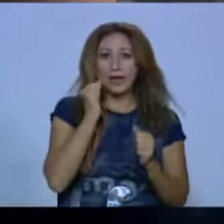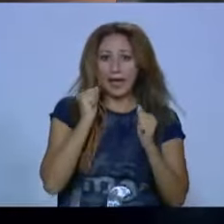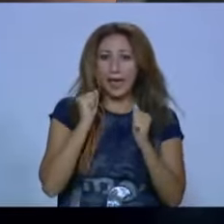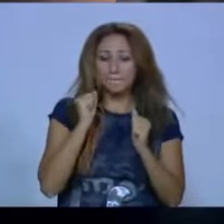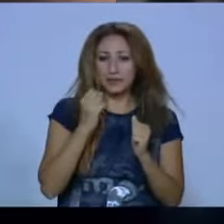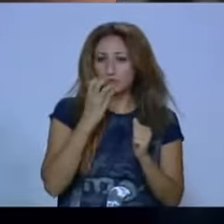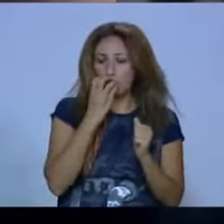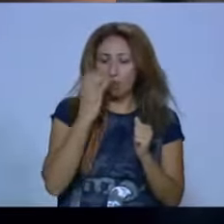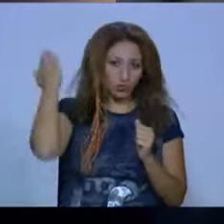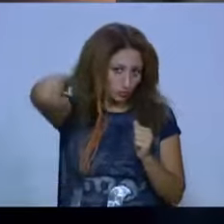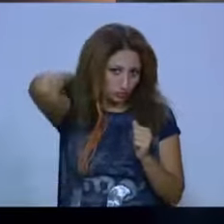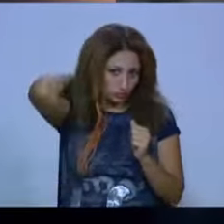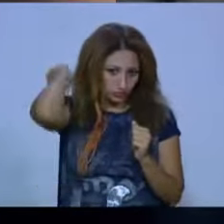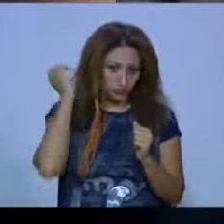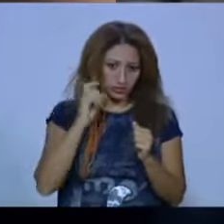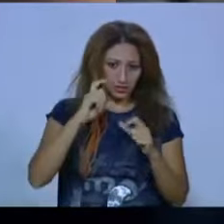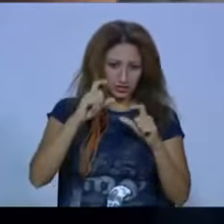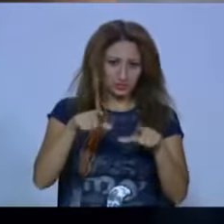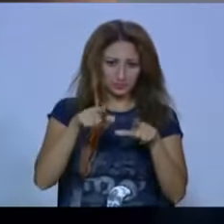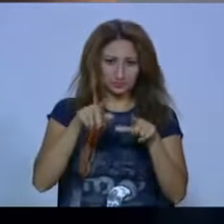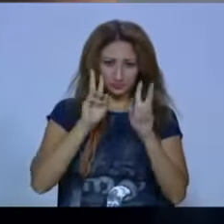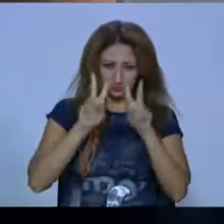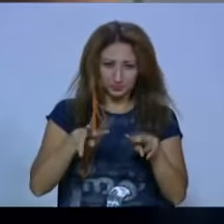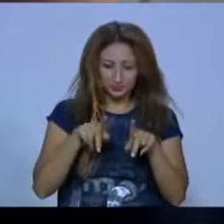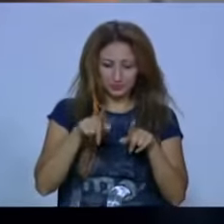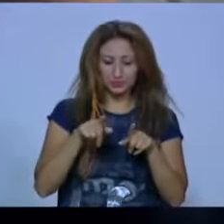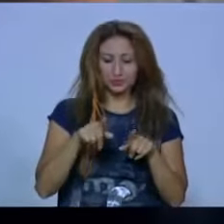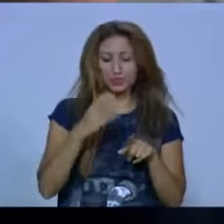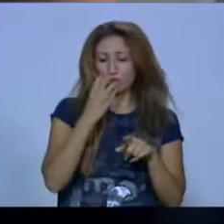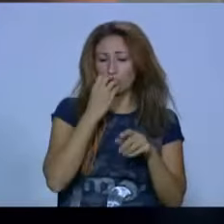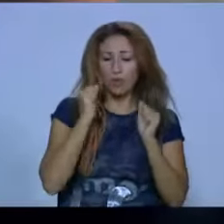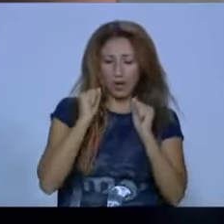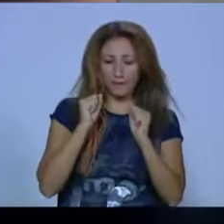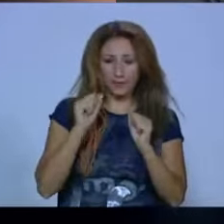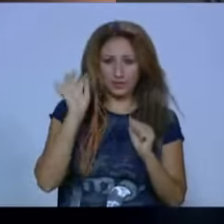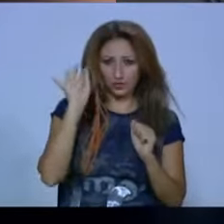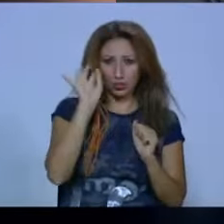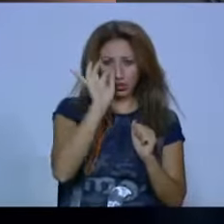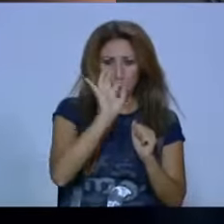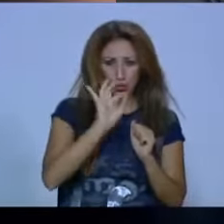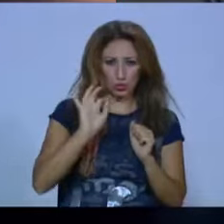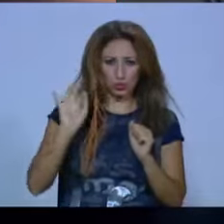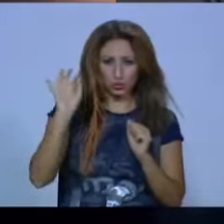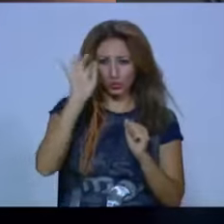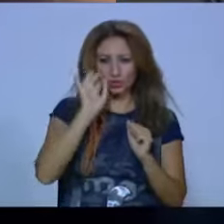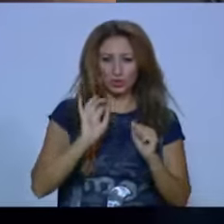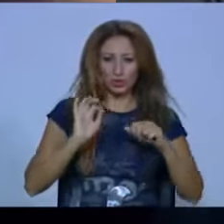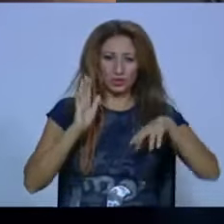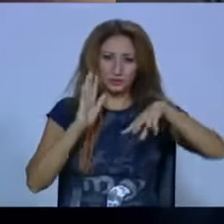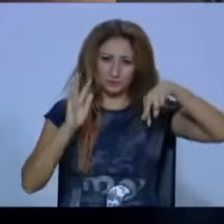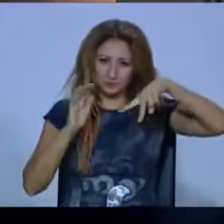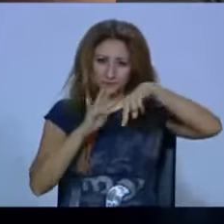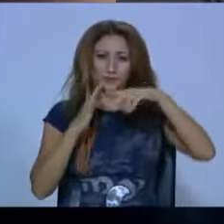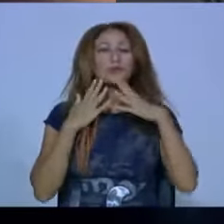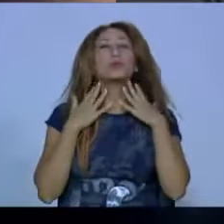في ظهرها. يعني هي موجوده فين الوحمه دلوقتي؟ في الظهر وفي البطن؟ في الظهر وفي البطن، ونقط كتير في جسمها كله، في الرجلين والايدين